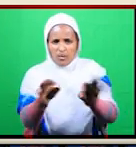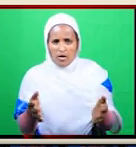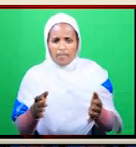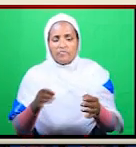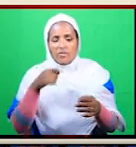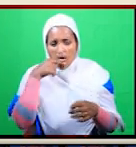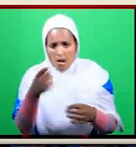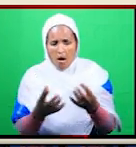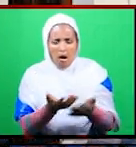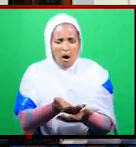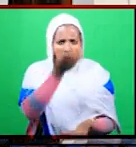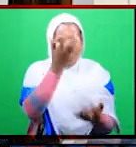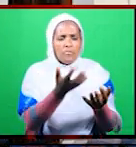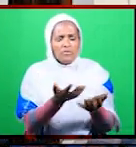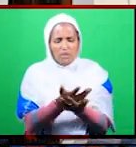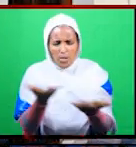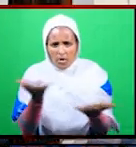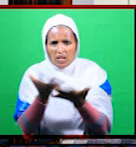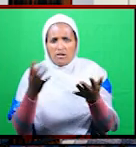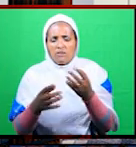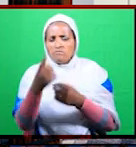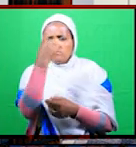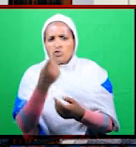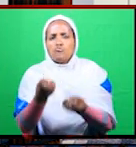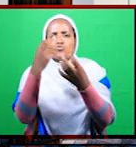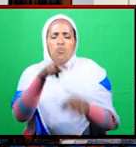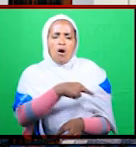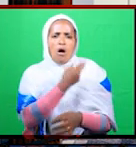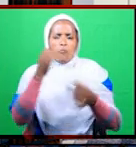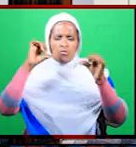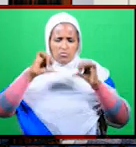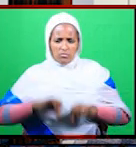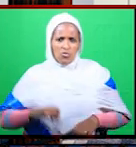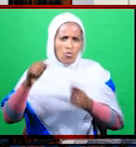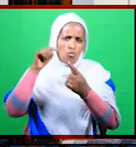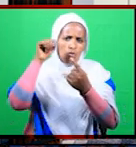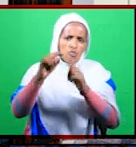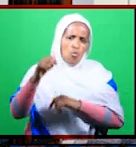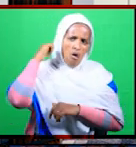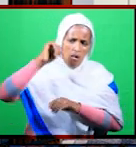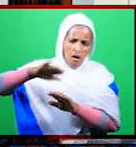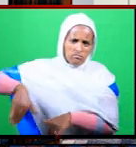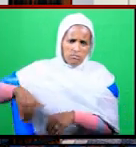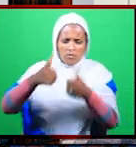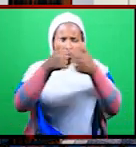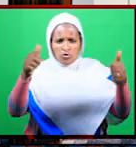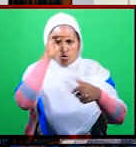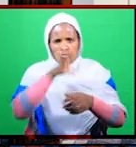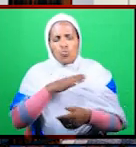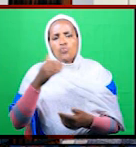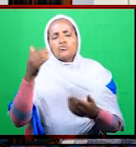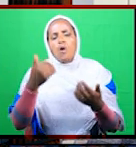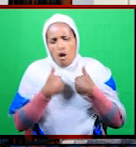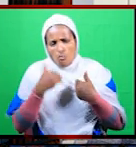እንዳለችው በሀብት በንብረት የተነሳ ብዙዎች ሃይማኖታቸውን ወደ ኋላ የሚሉ ከስነ ምግባር የሚለዩ ሰዎች